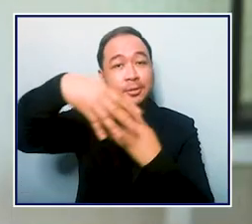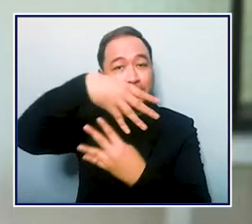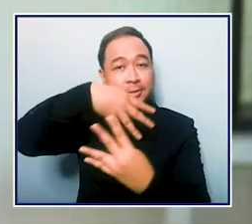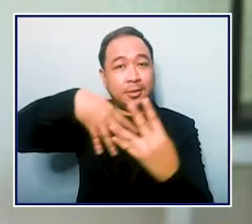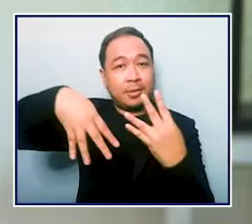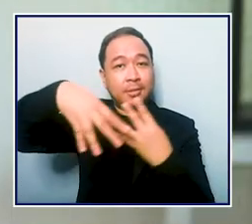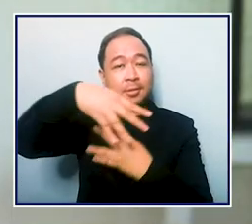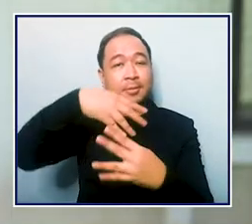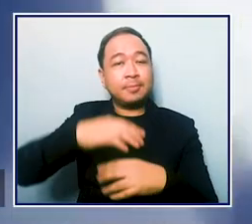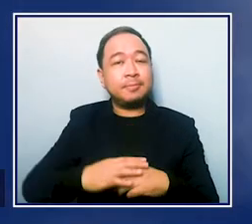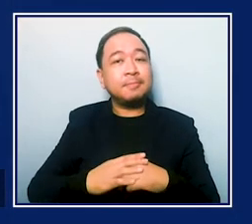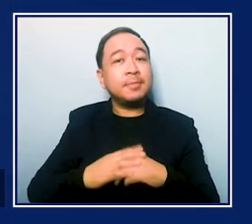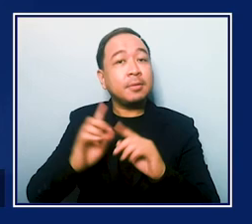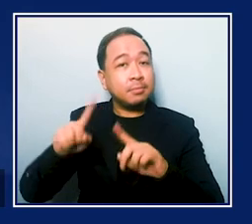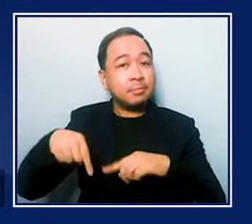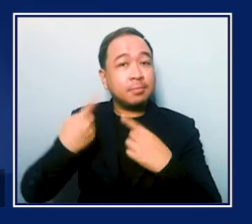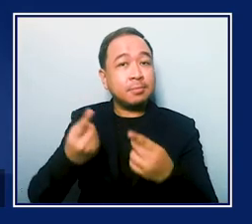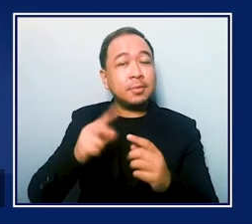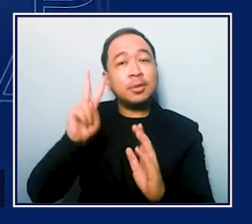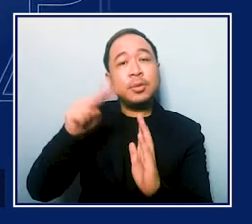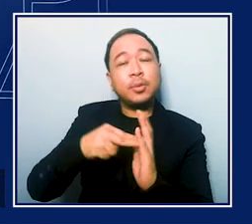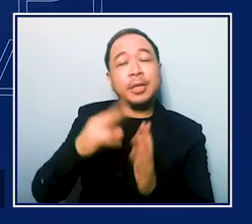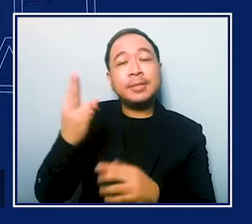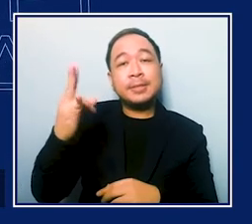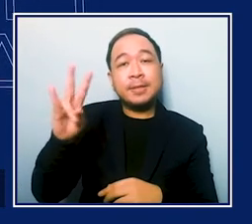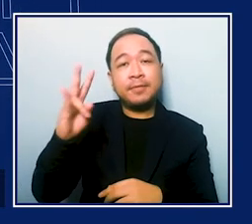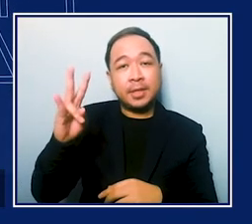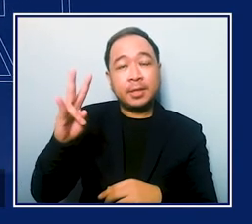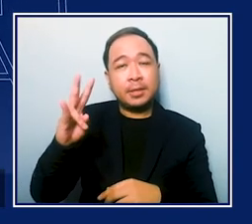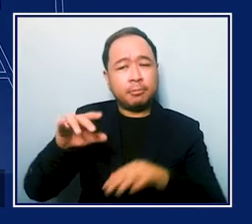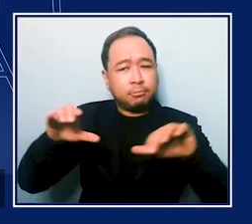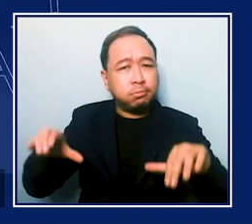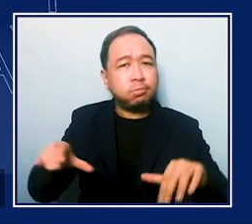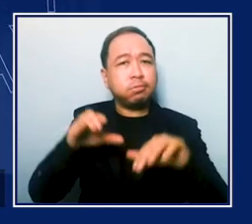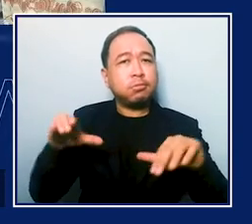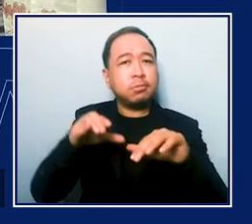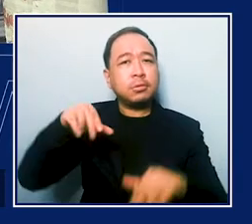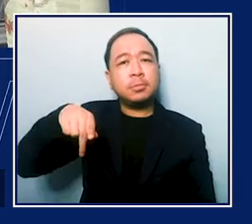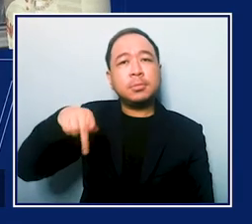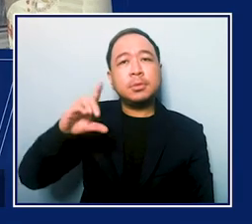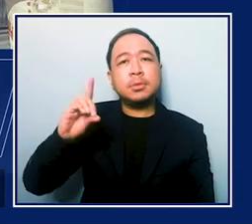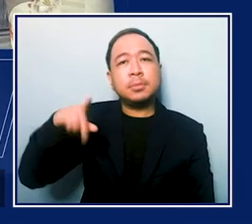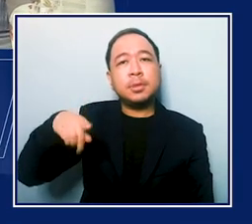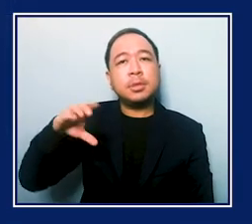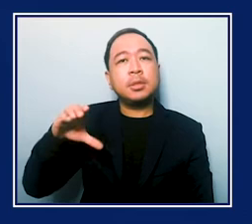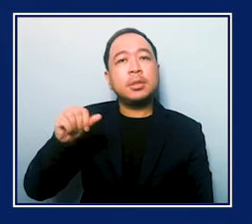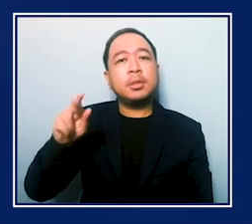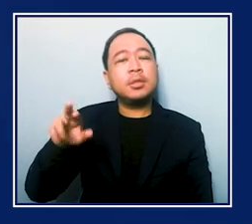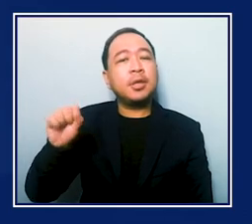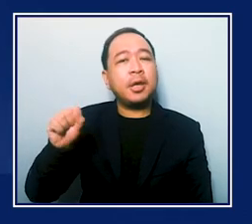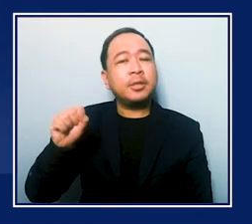pagkalinga sa isa't isa. Simula 2017, aktibo nang kumikilos ang PDP Cares